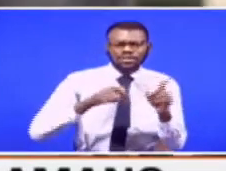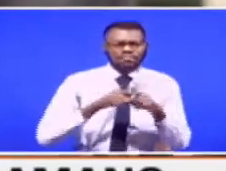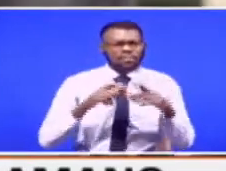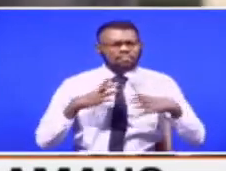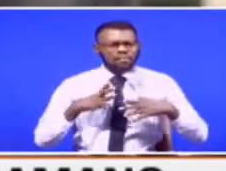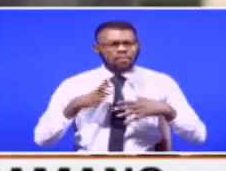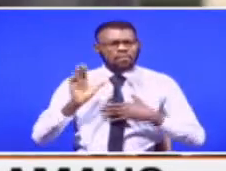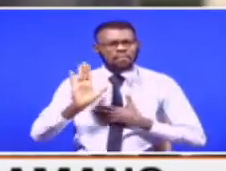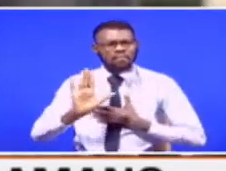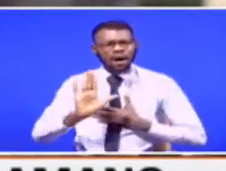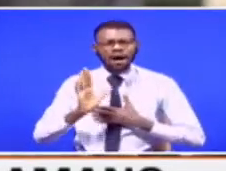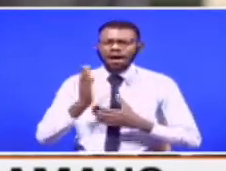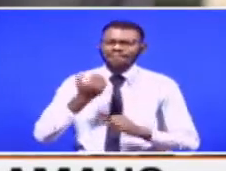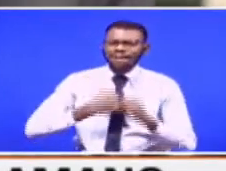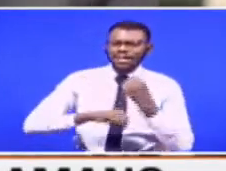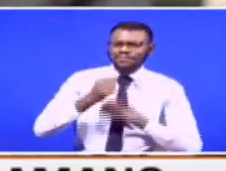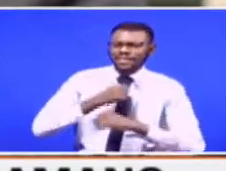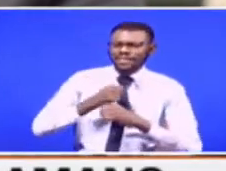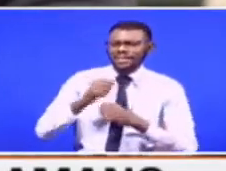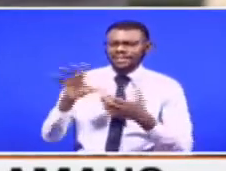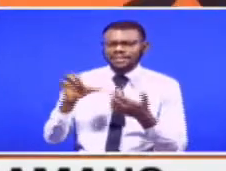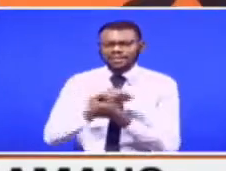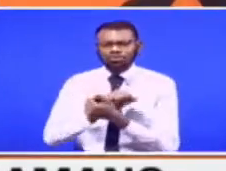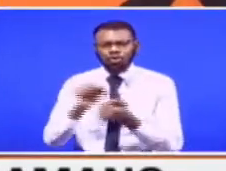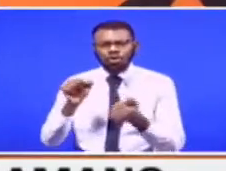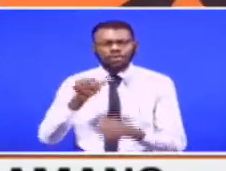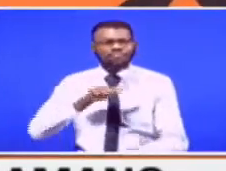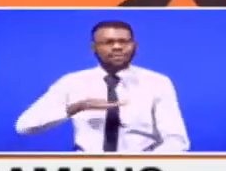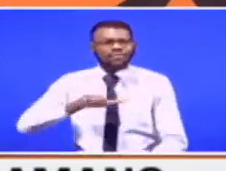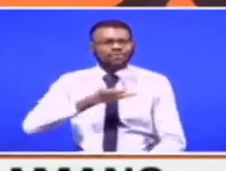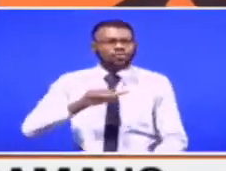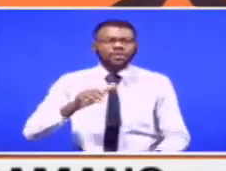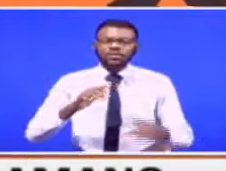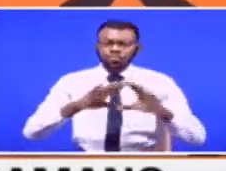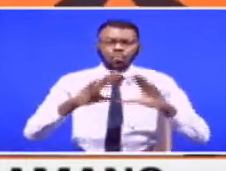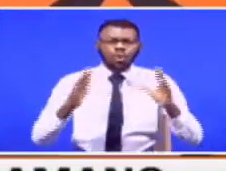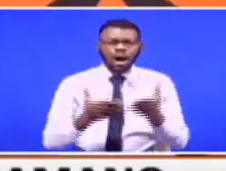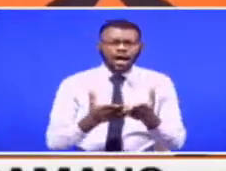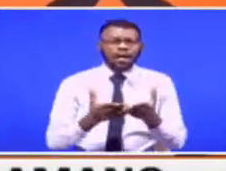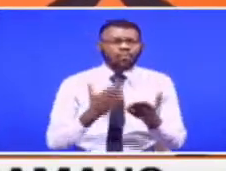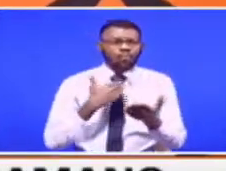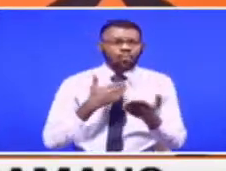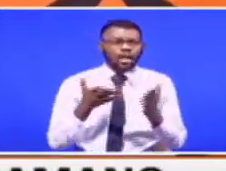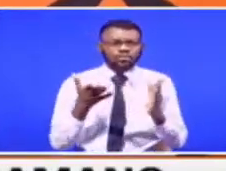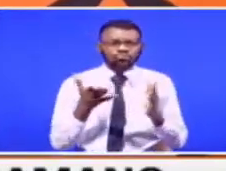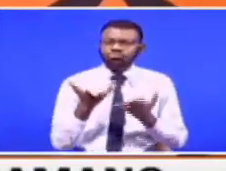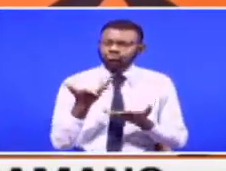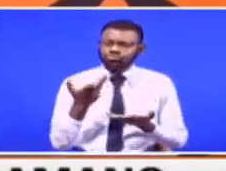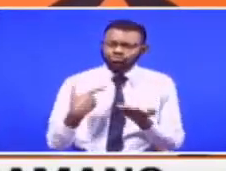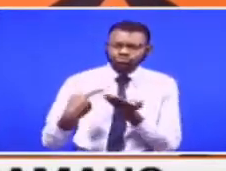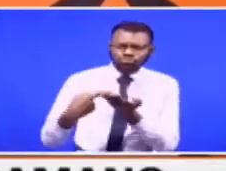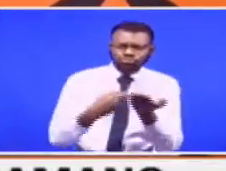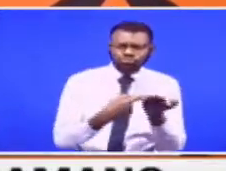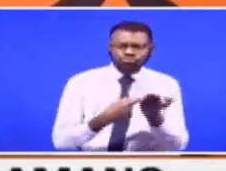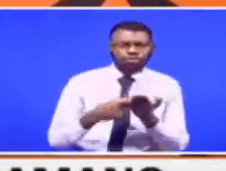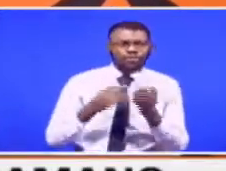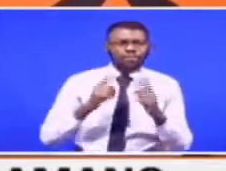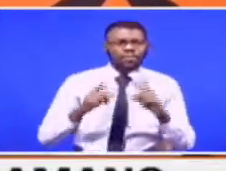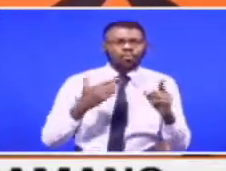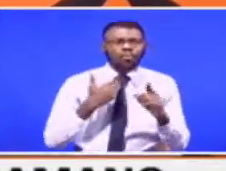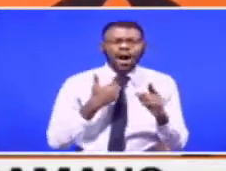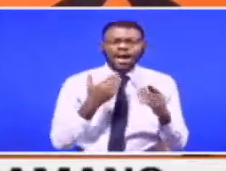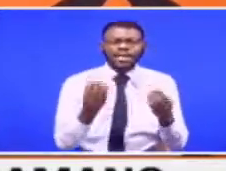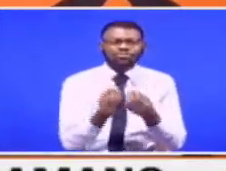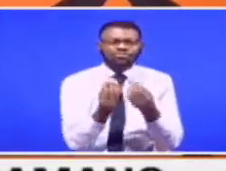binadamu zimechangia uharibifu wa mazingira duniani. If you want to be part not just of the conversation towards combating